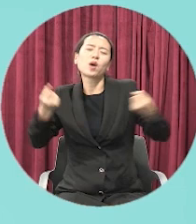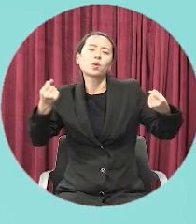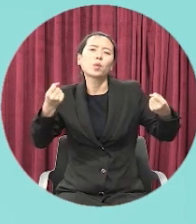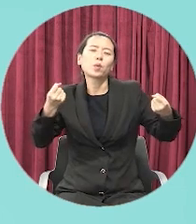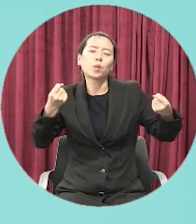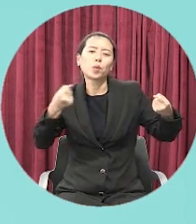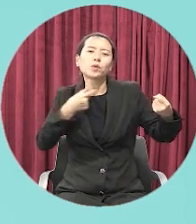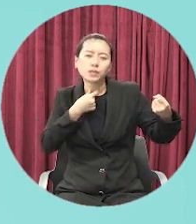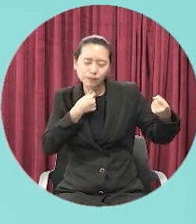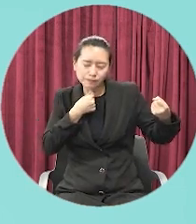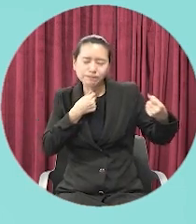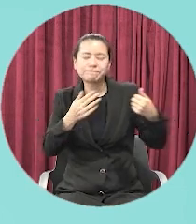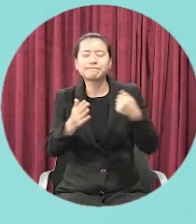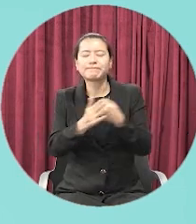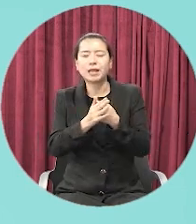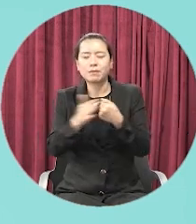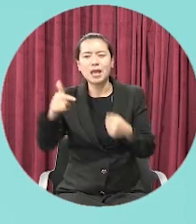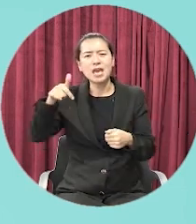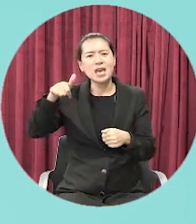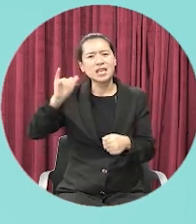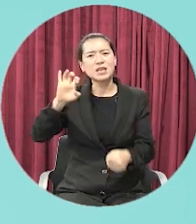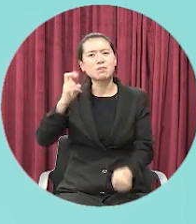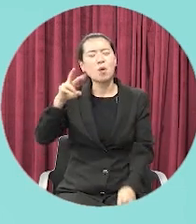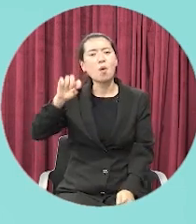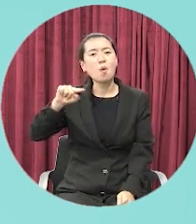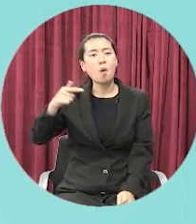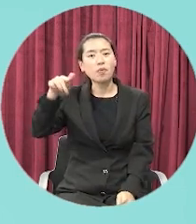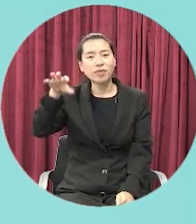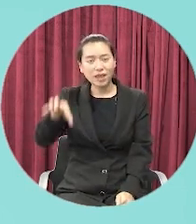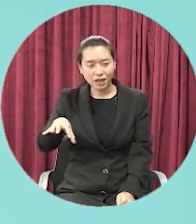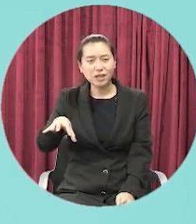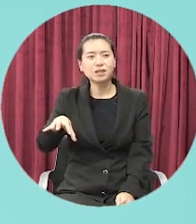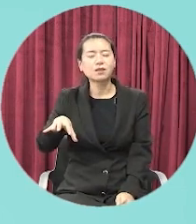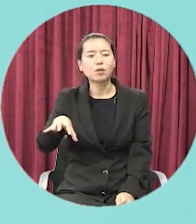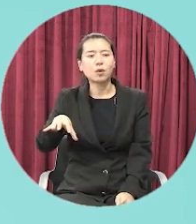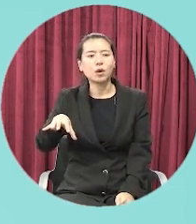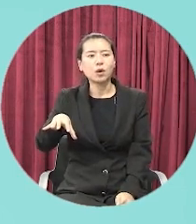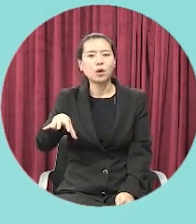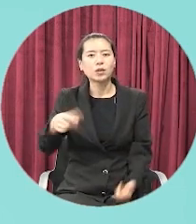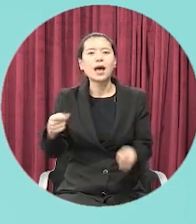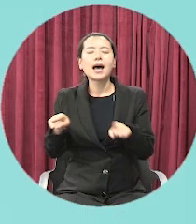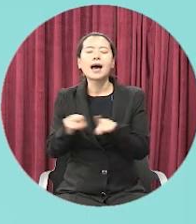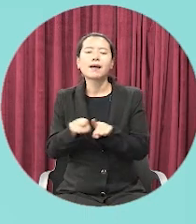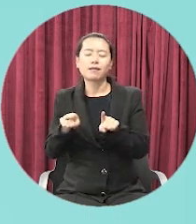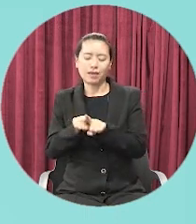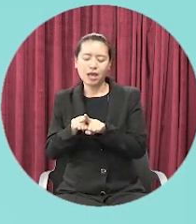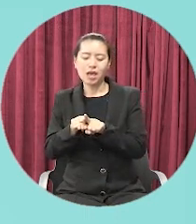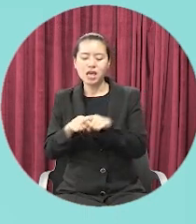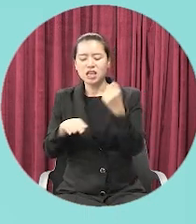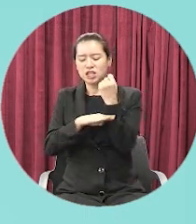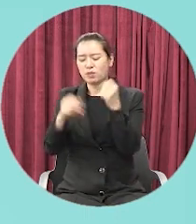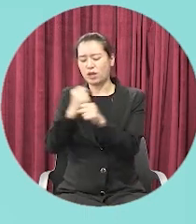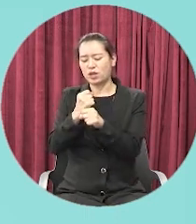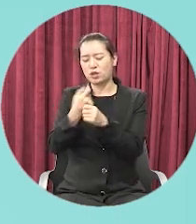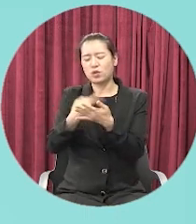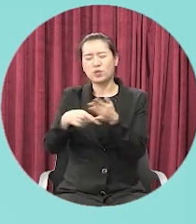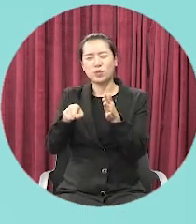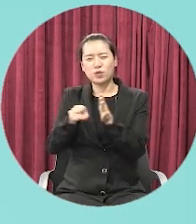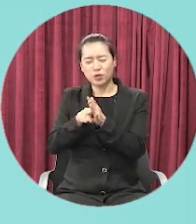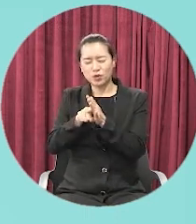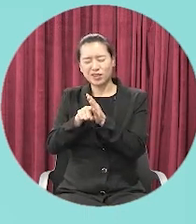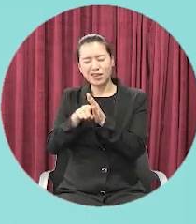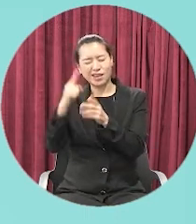있어서 지표 원에서 즉 건보공단 데이터가 고참 자 표시를 만들고 있거든요 근데 저희가 그래서 연구소에서